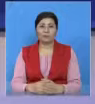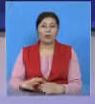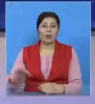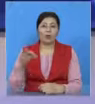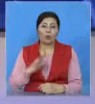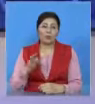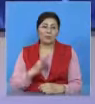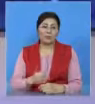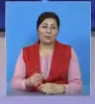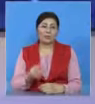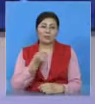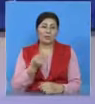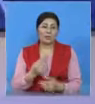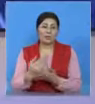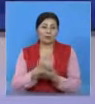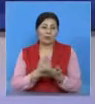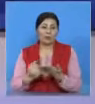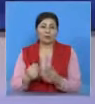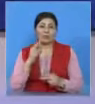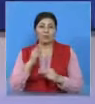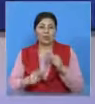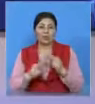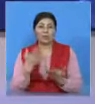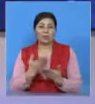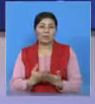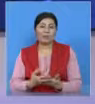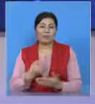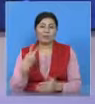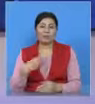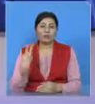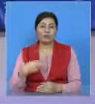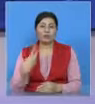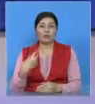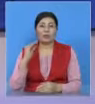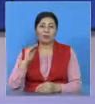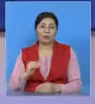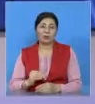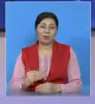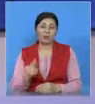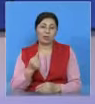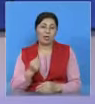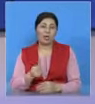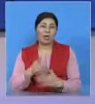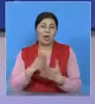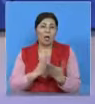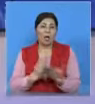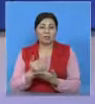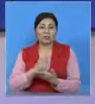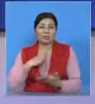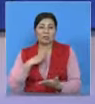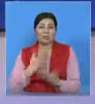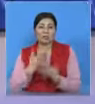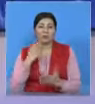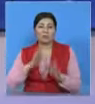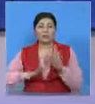Облыста дәнді дақыл жинау жұмысы толық аяқталды. Биыл қамбаға 222 мың тонна астық түскен. Бұл өткен жылмен салыстырғанда төмен.